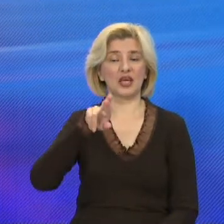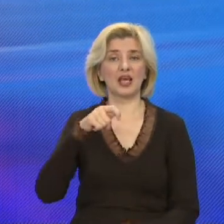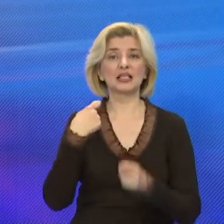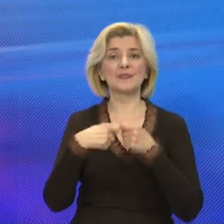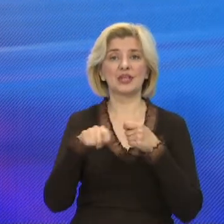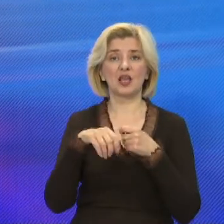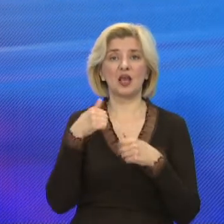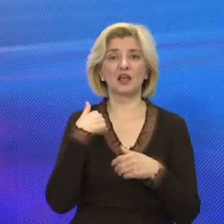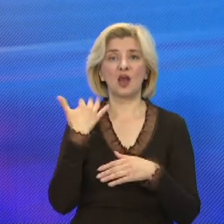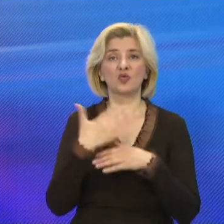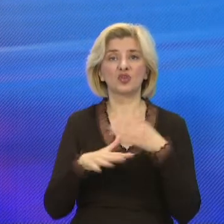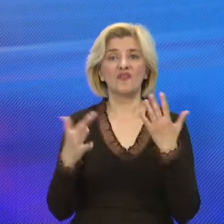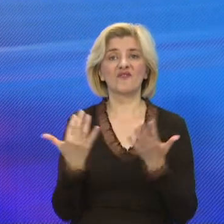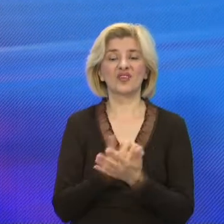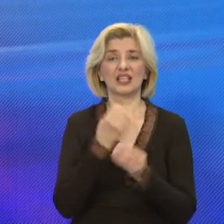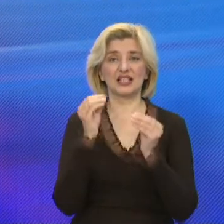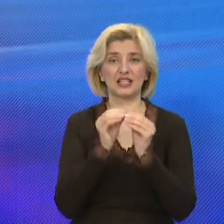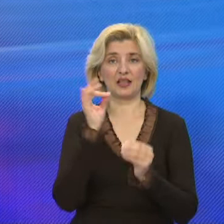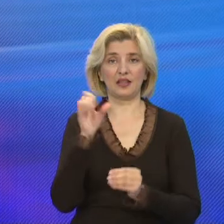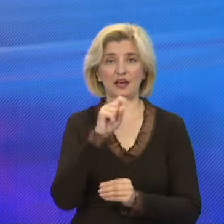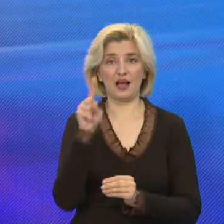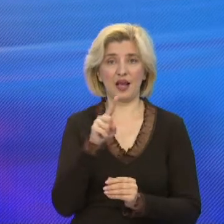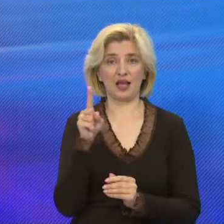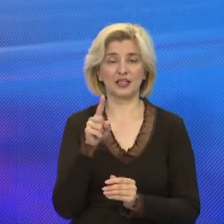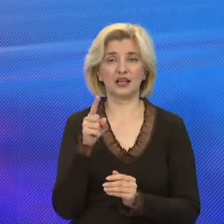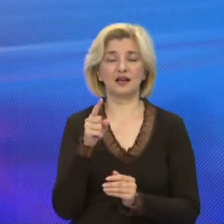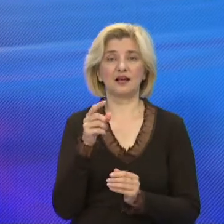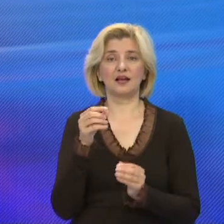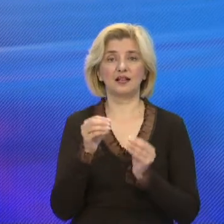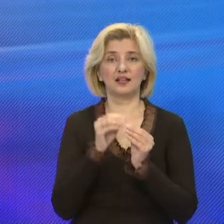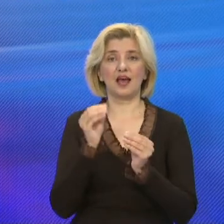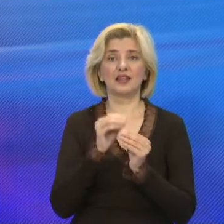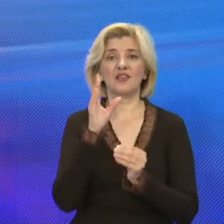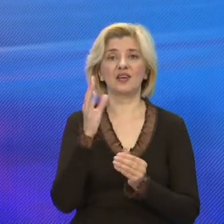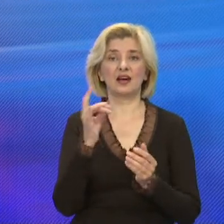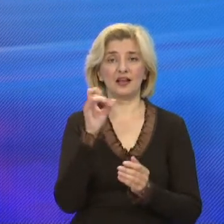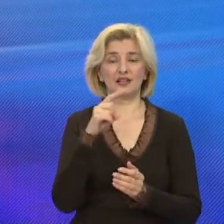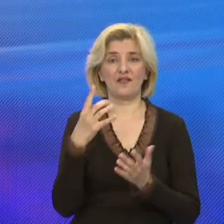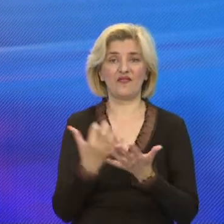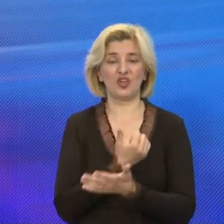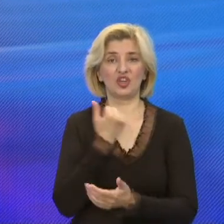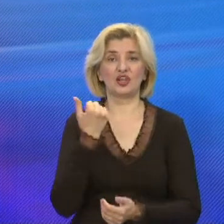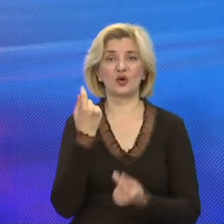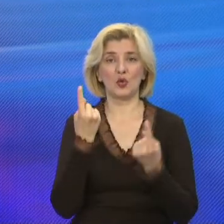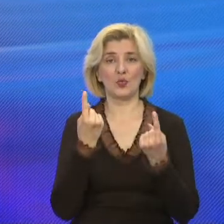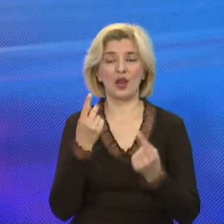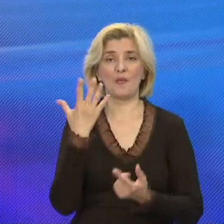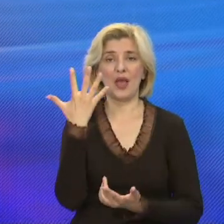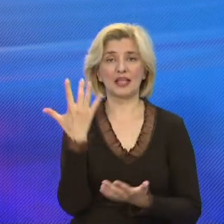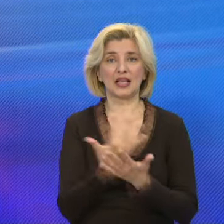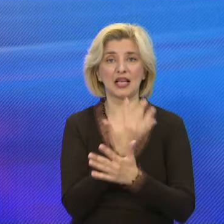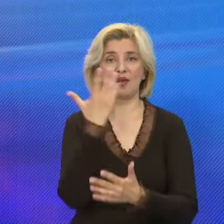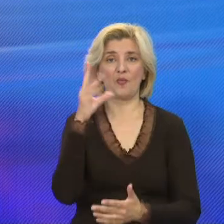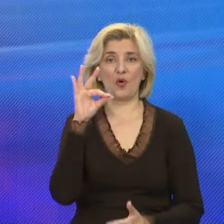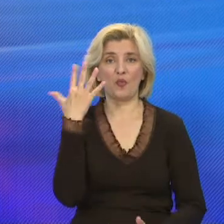уже 10-й раз. Это мой юбилейный 10-й выигрыш. Ребята записали 10-й раз. 5 раз по 5 рублей и 5